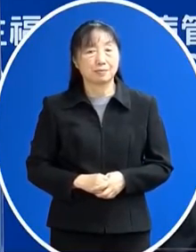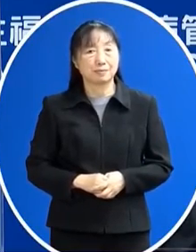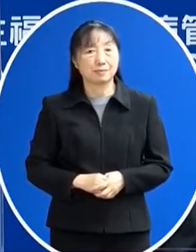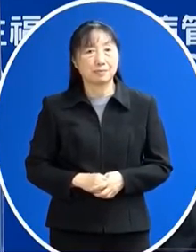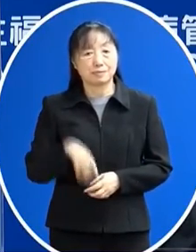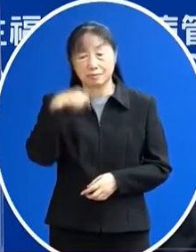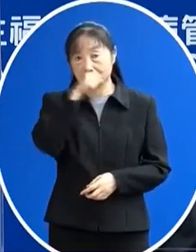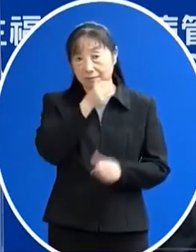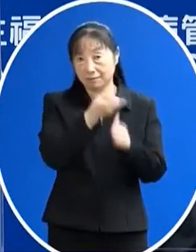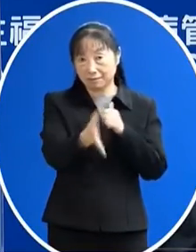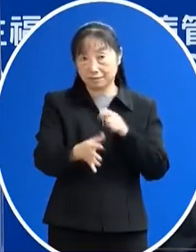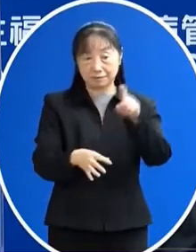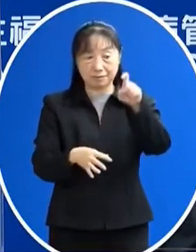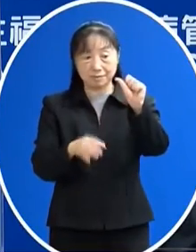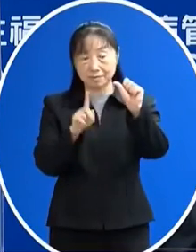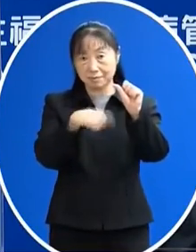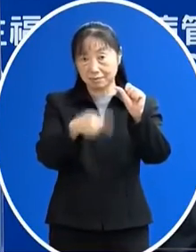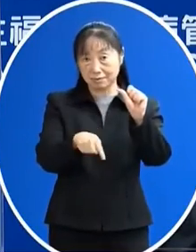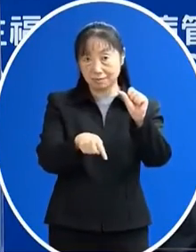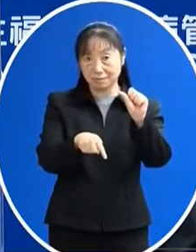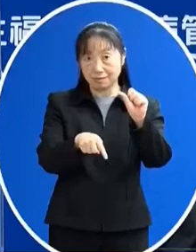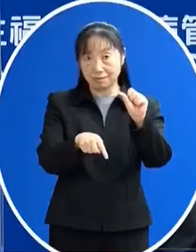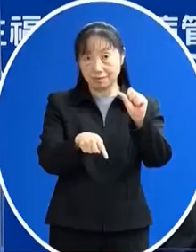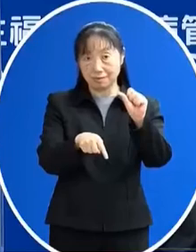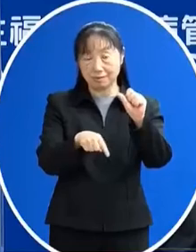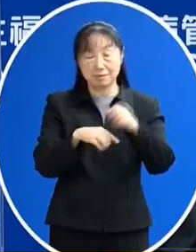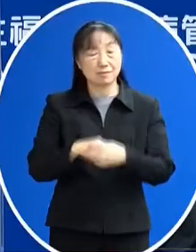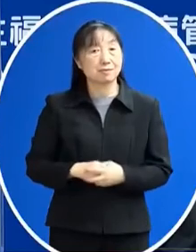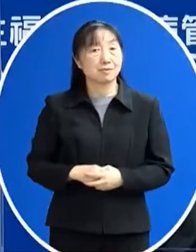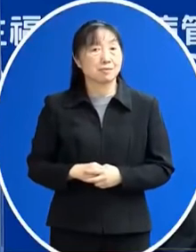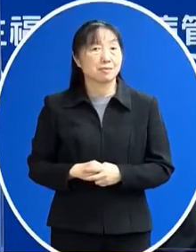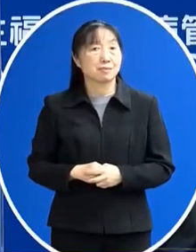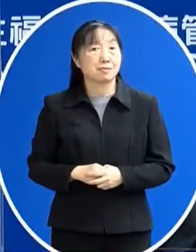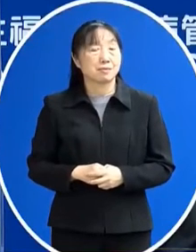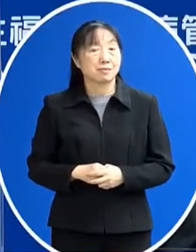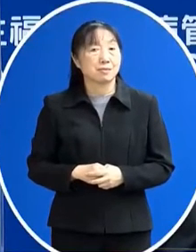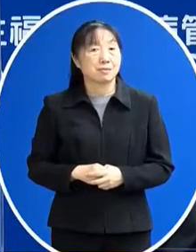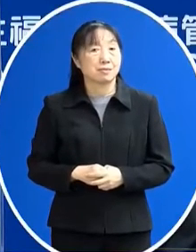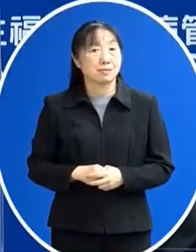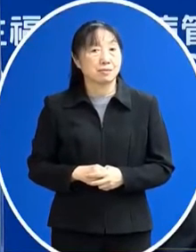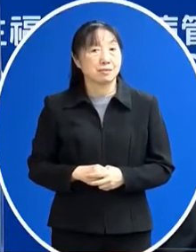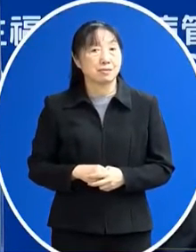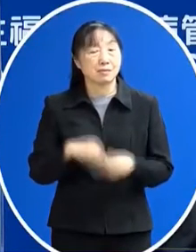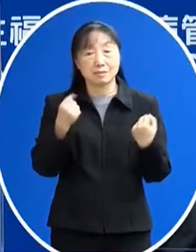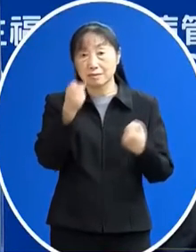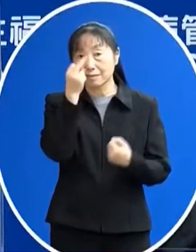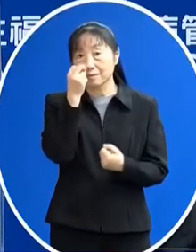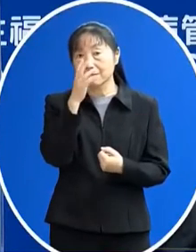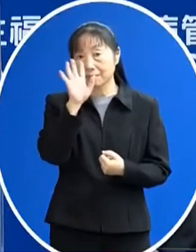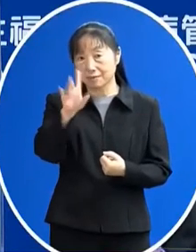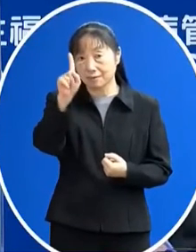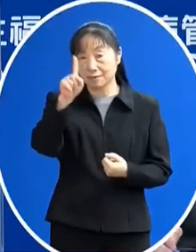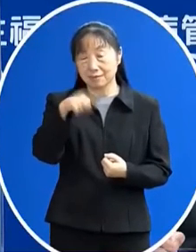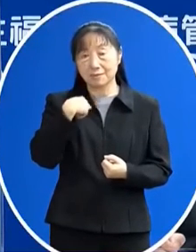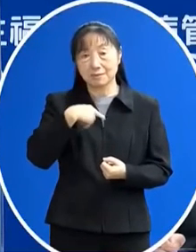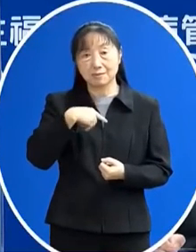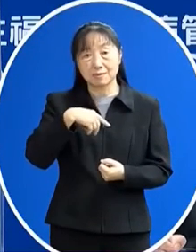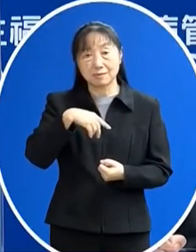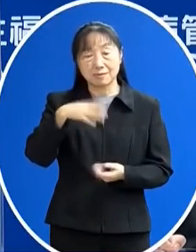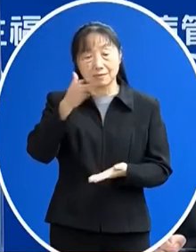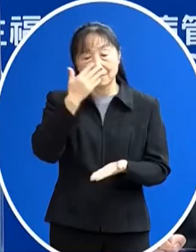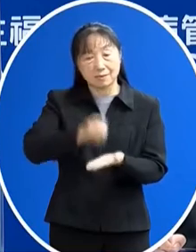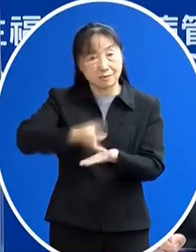那本土的15个案例里面，这里面在宜兰某饭店，宜兰某饭